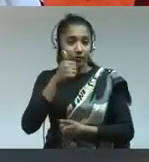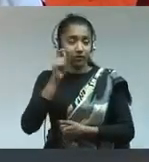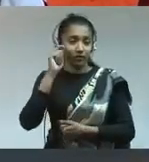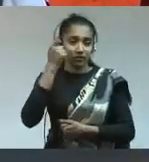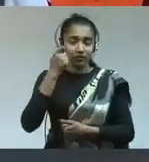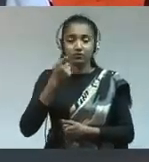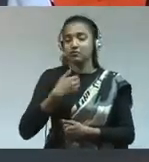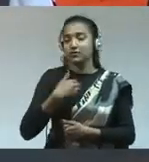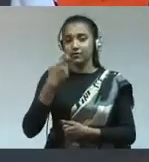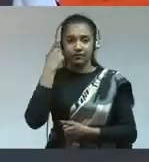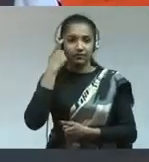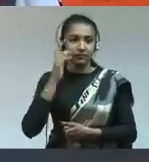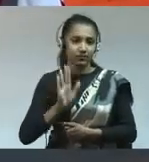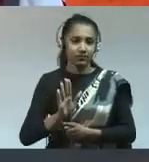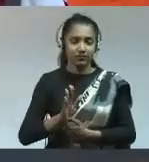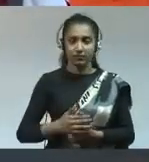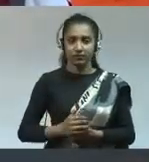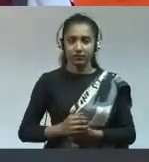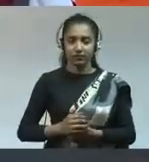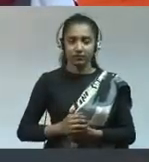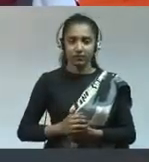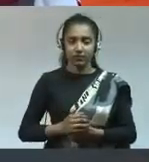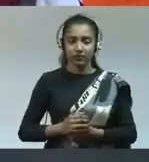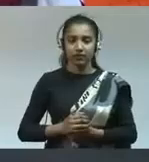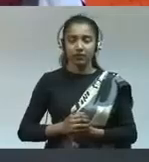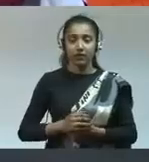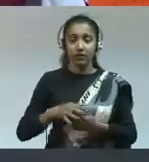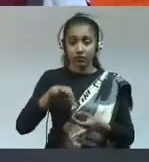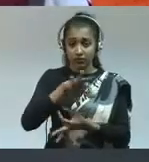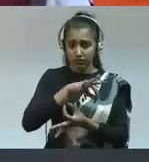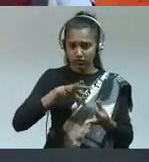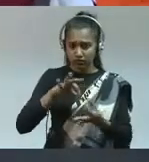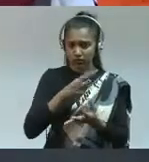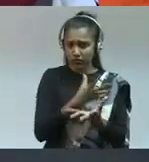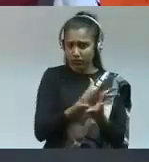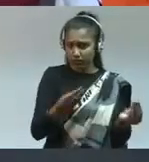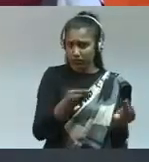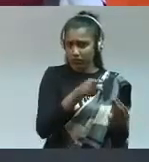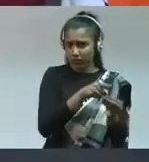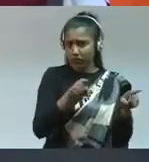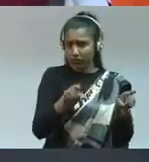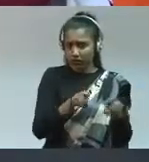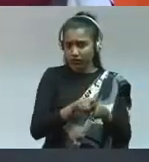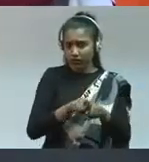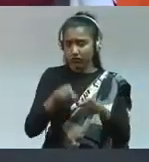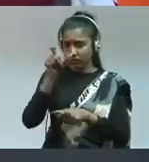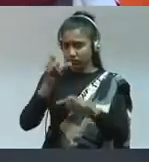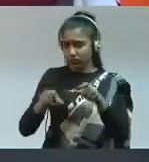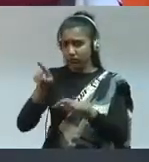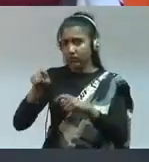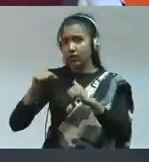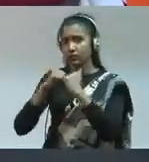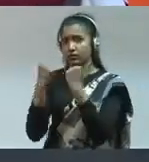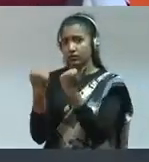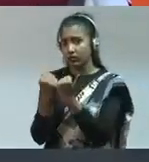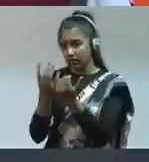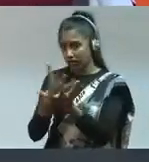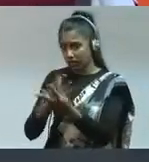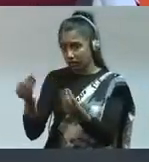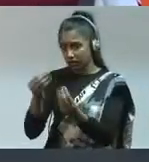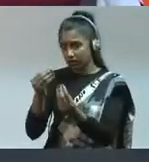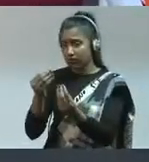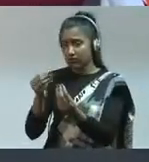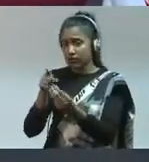අපි සලකනවා. ප්‍රජාතන්ත්‍රවාදය මර්ධනය කිරීමට මෙන්ම ජනතා සංවිධාන මර්ධනයට